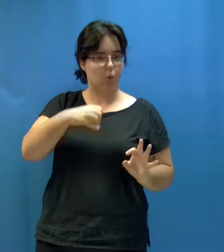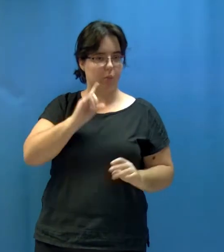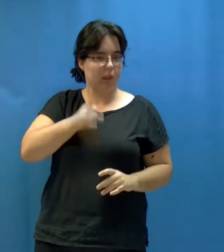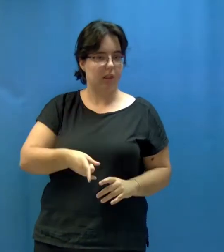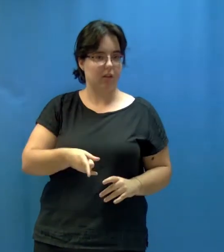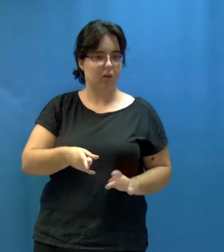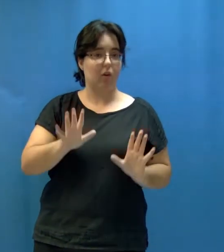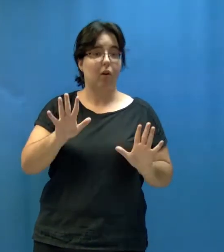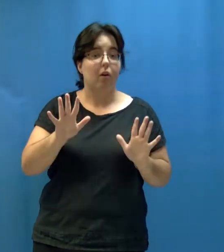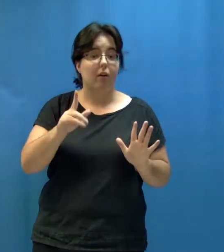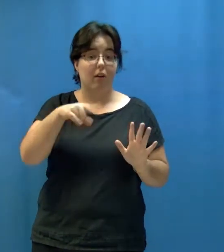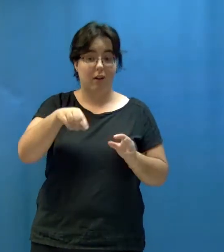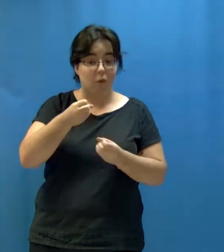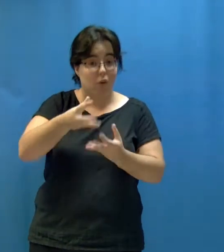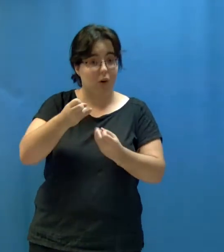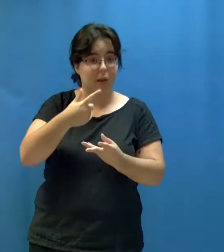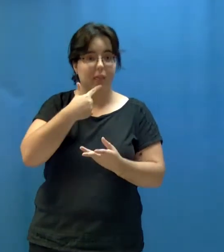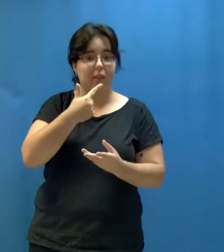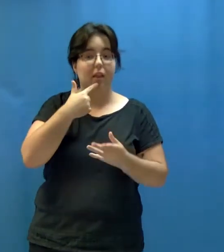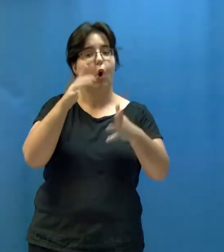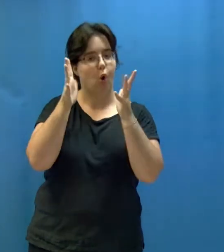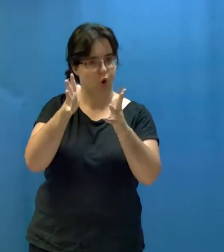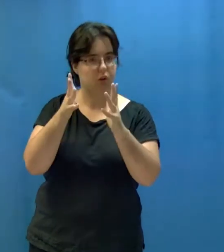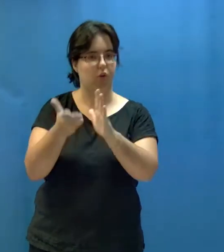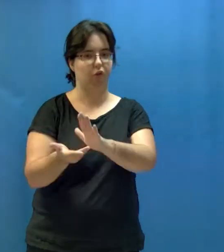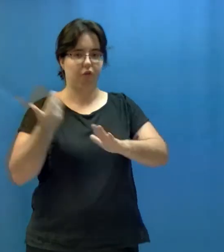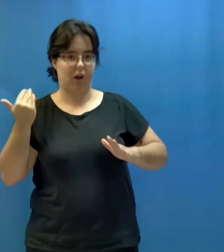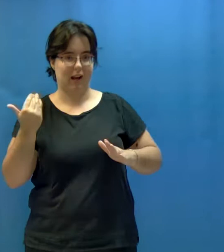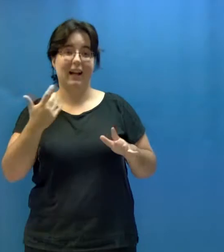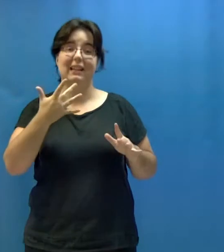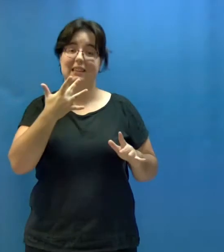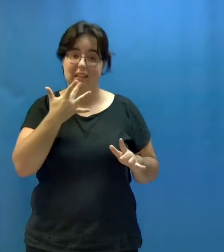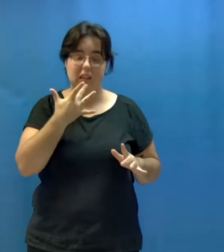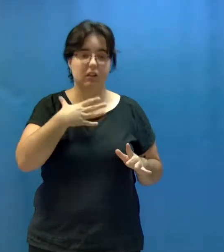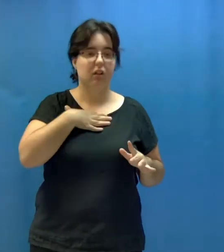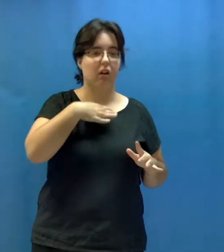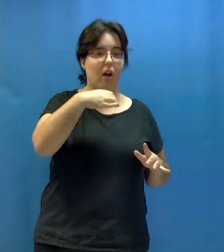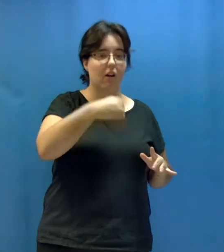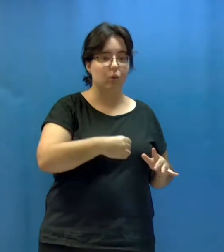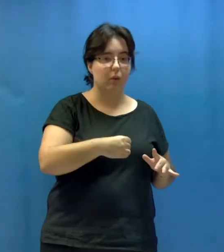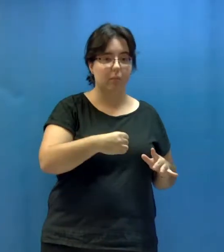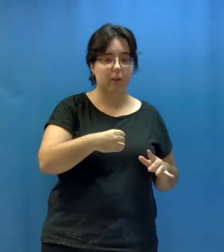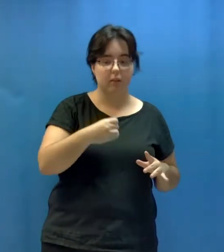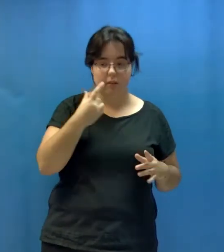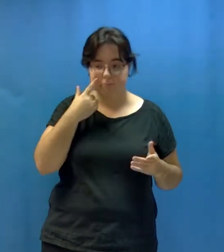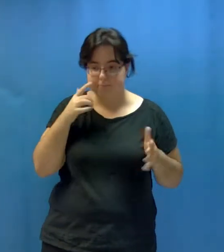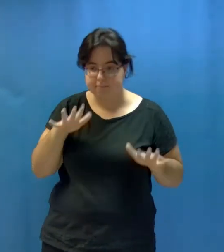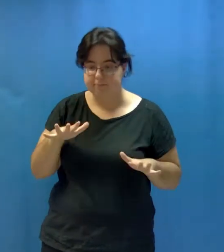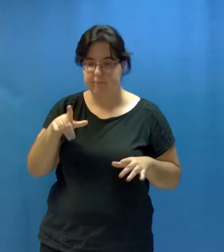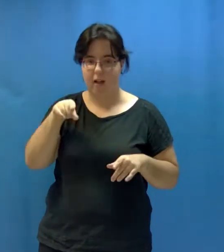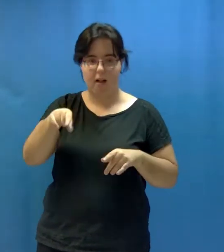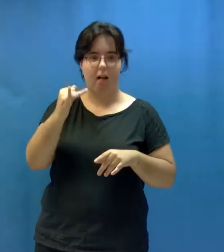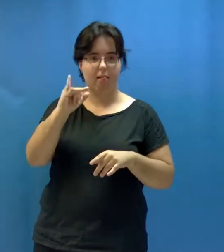vostès és que aquest mateix informe recomana la seva retirada en cas que l'Ajuntament constate que perviuen en aquest lloc manifestacions i